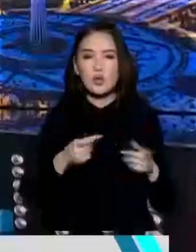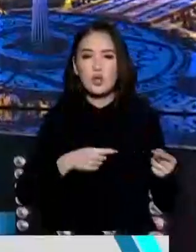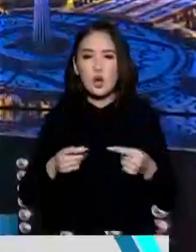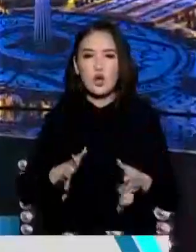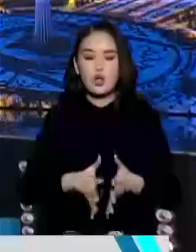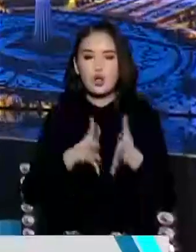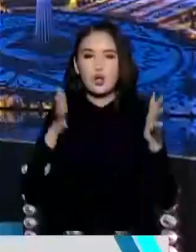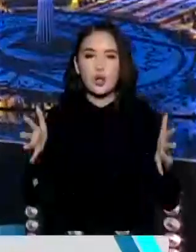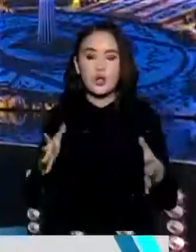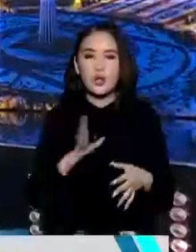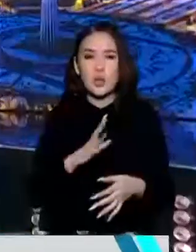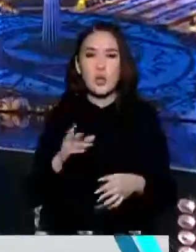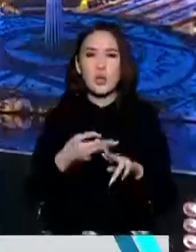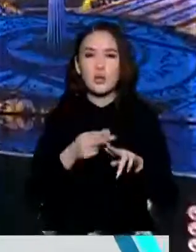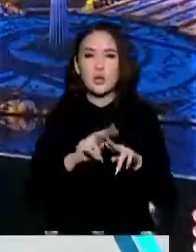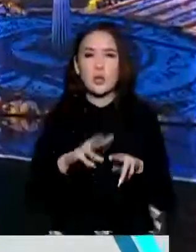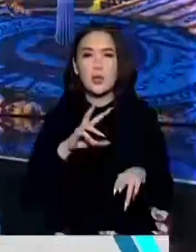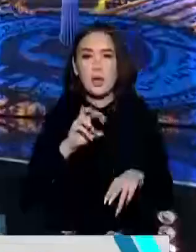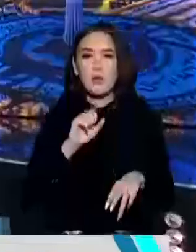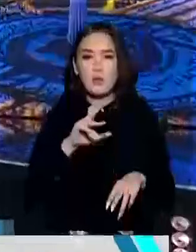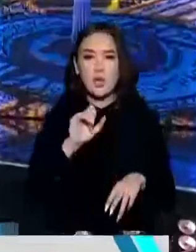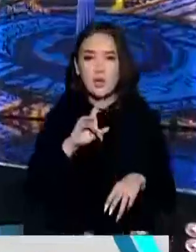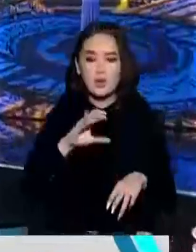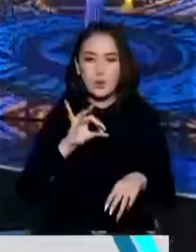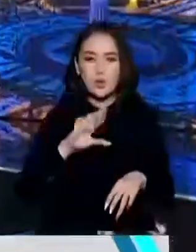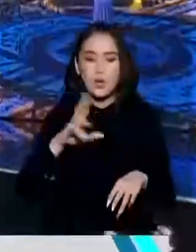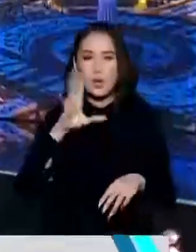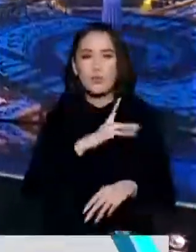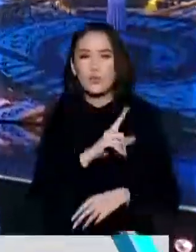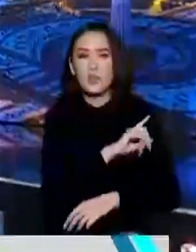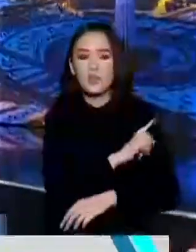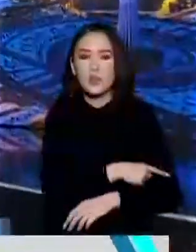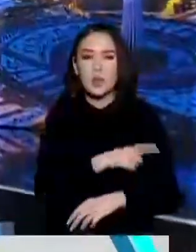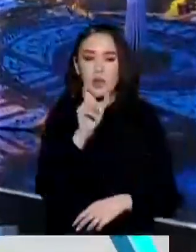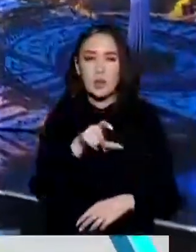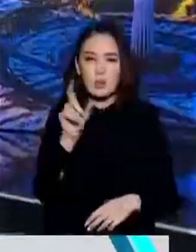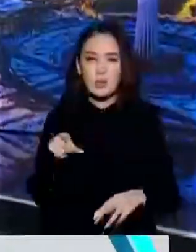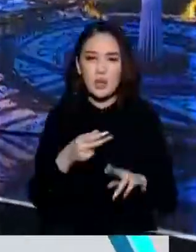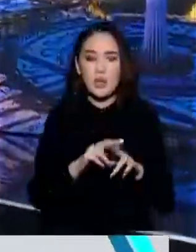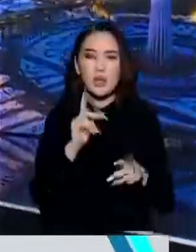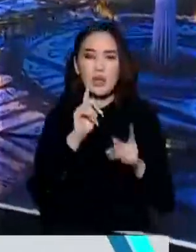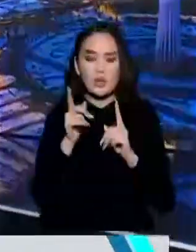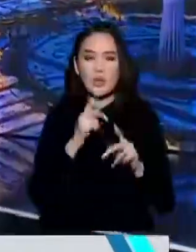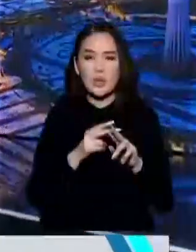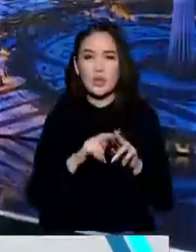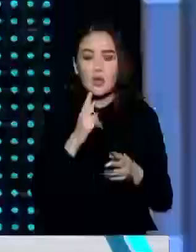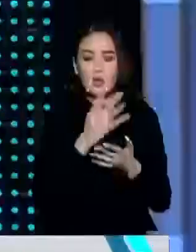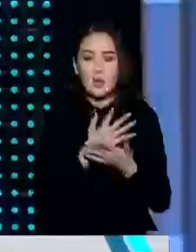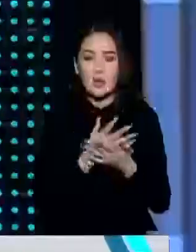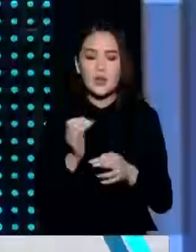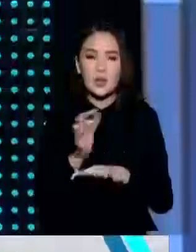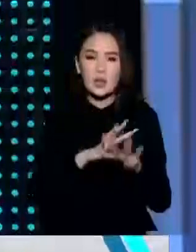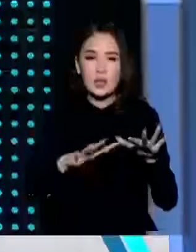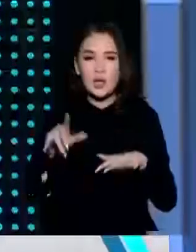үлкен суперконденсаторлар лабораториясын басқарып отыр. Осындай мықты-мықты азаматтарымызды да біз осы кеңестің құрамына шақырдық. Демек, елдің өзі де,